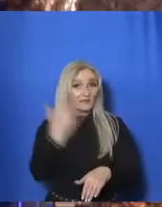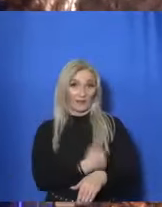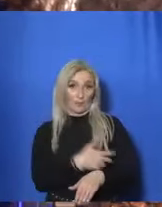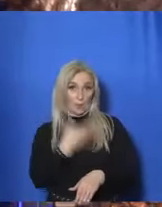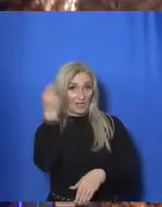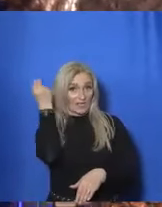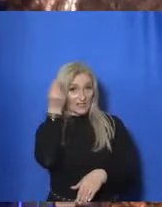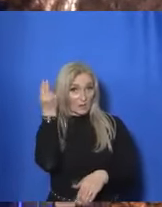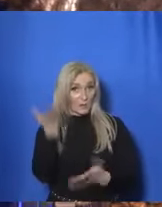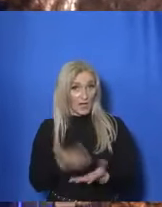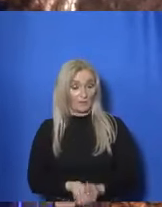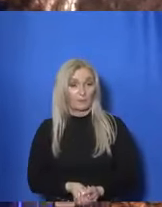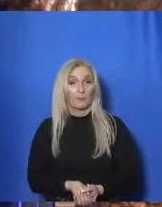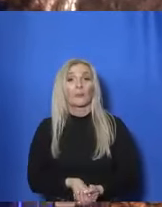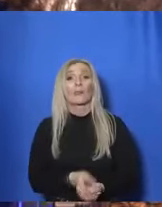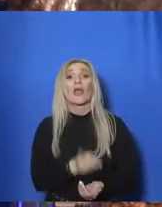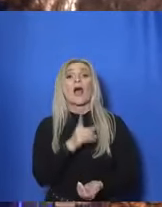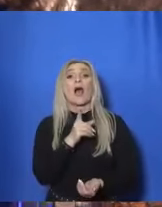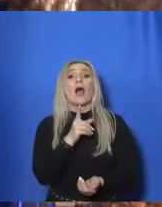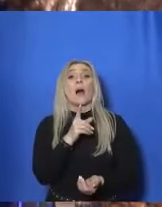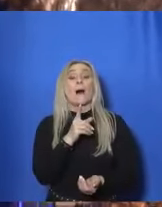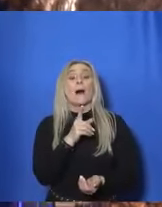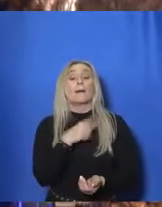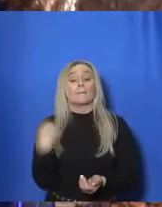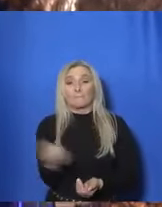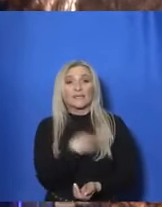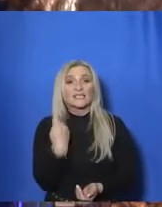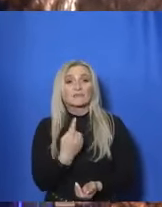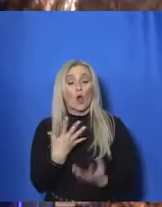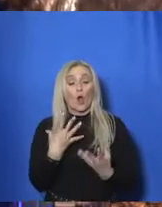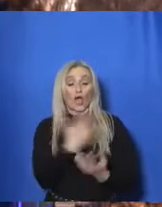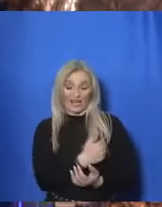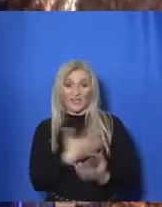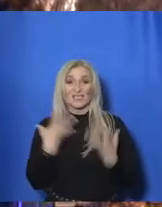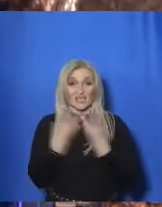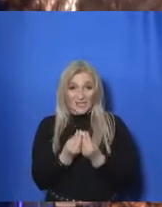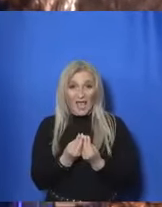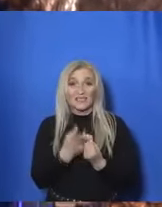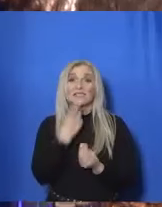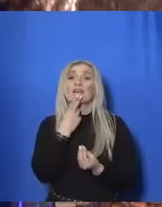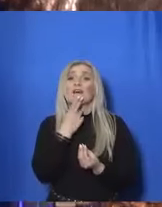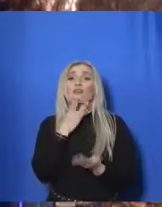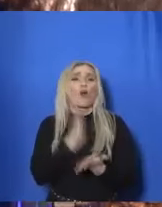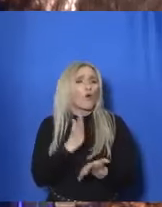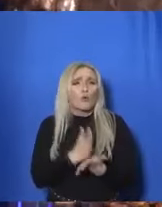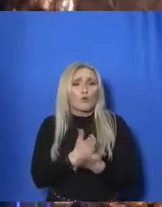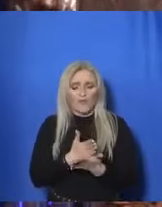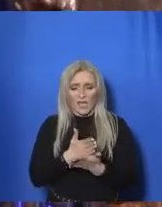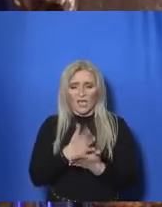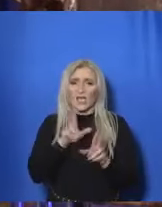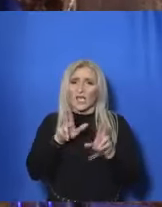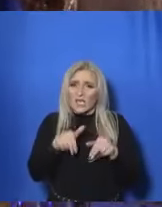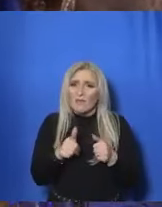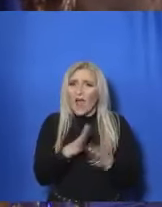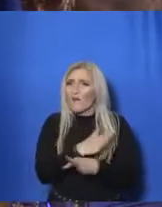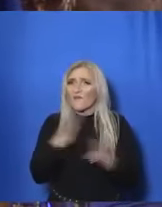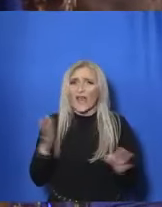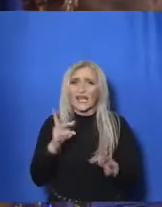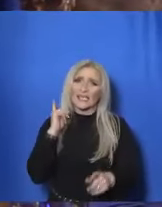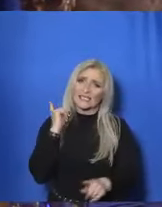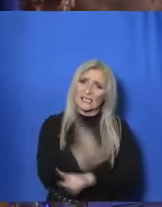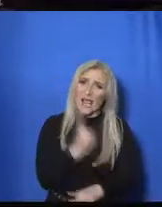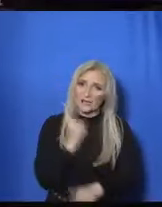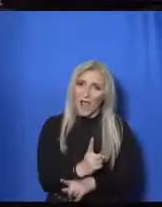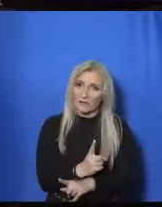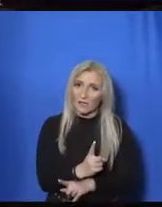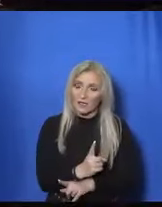Srbije. Ali mi smo zajednica, hrvatska zajednica, koja još uvijek pred sobom ima velike